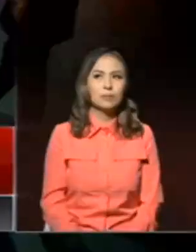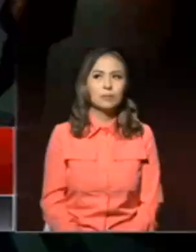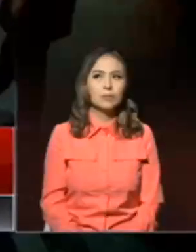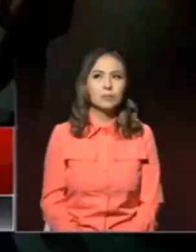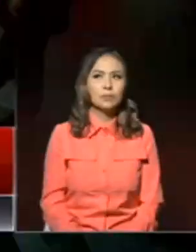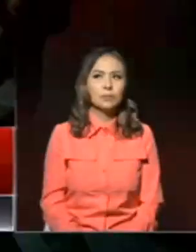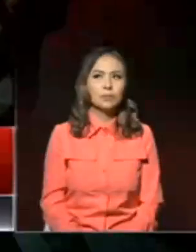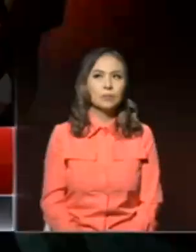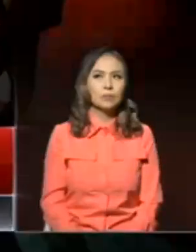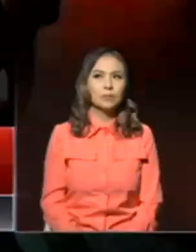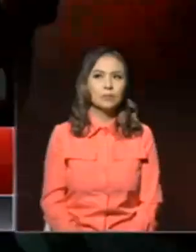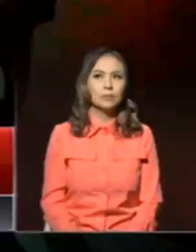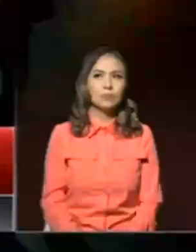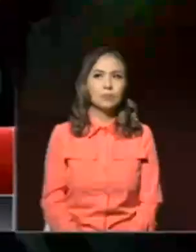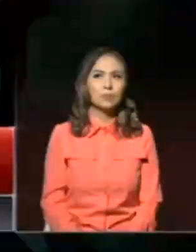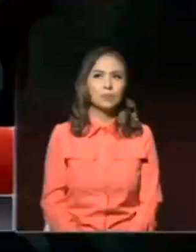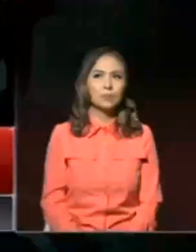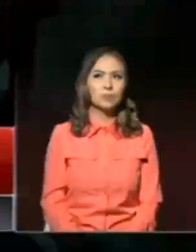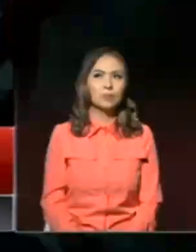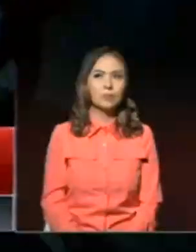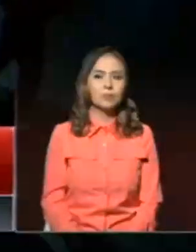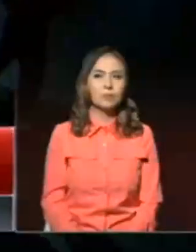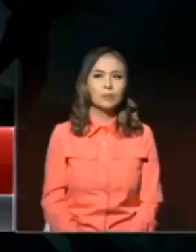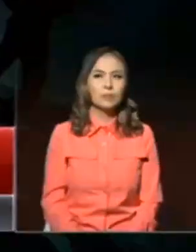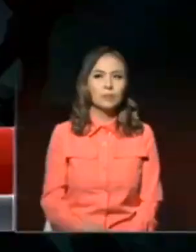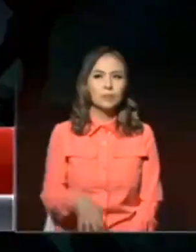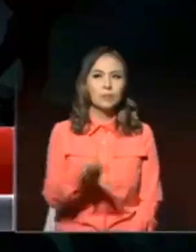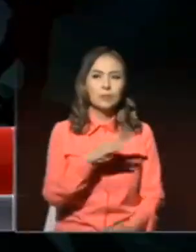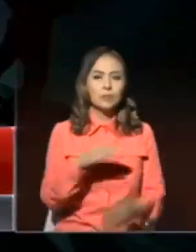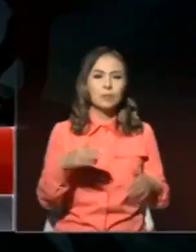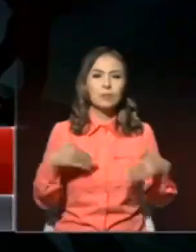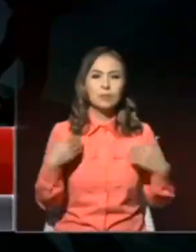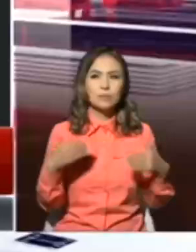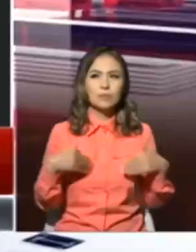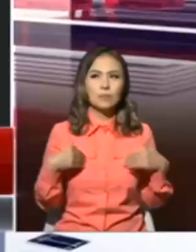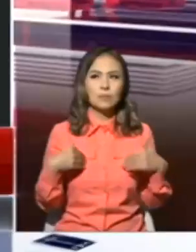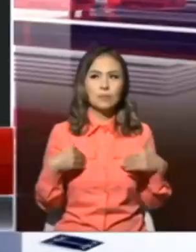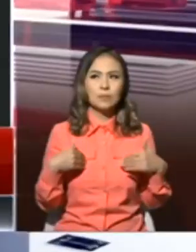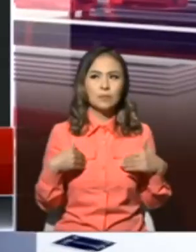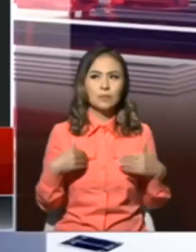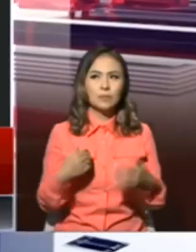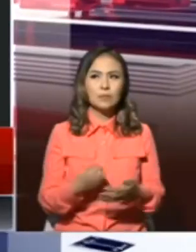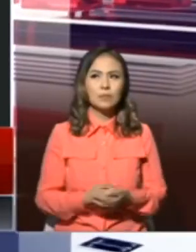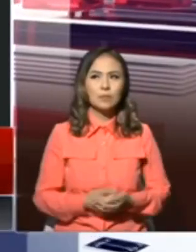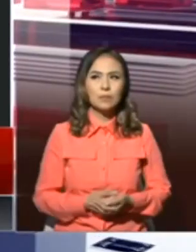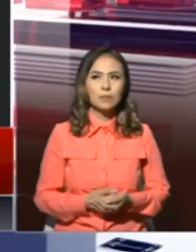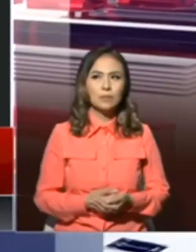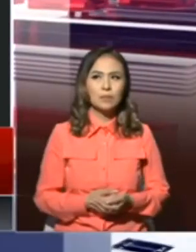Біріншіден, барлықшыларымызға ассалаумағалейкум.